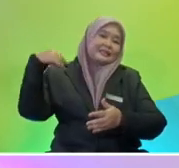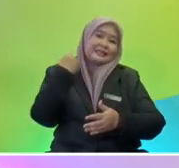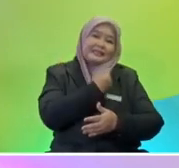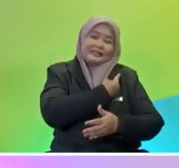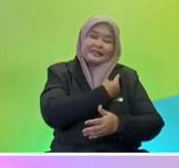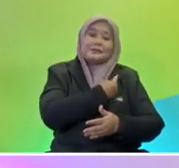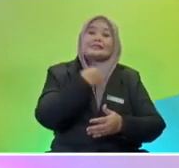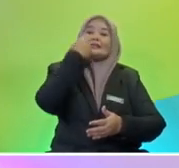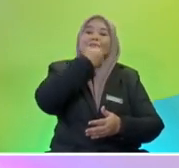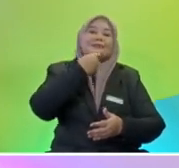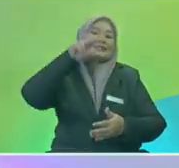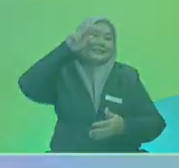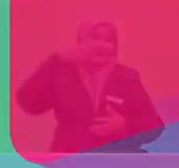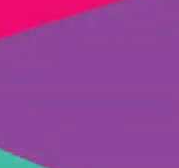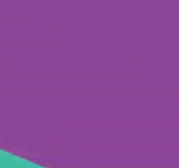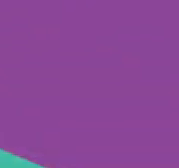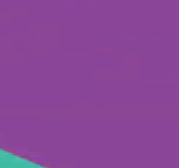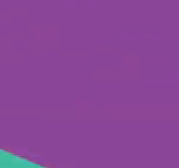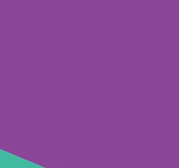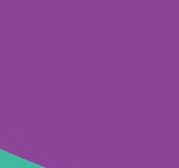dahulu profil dulu